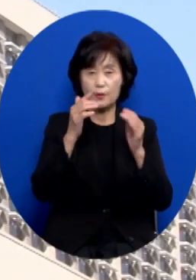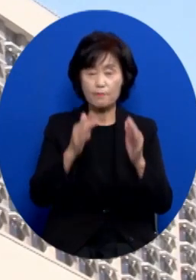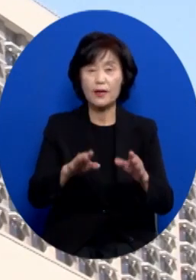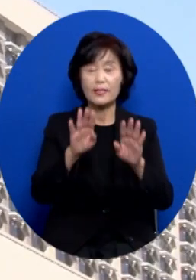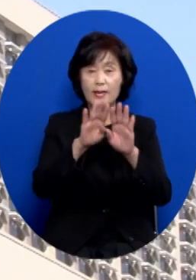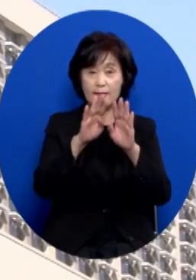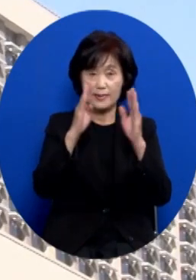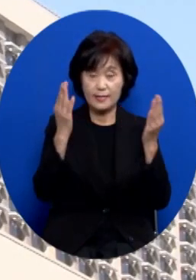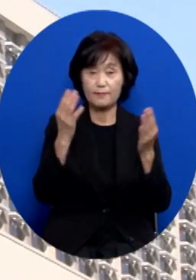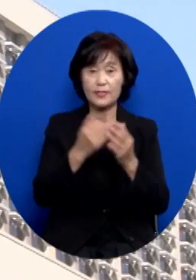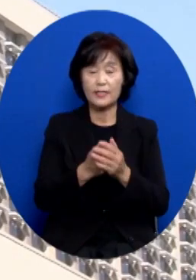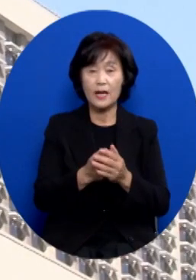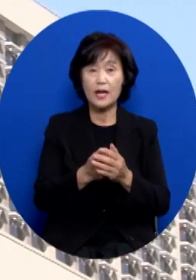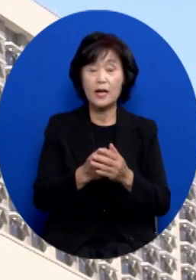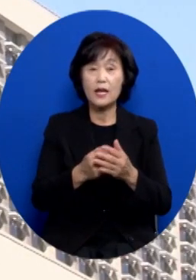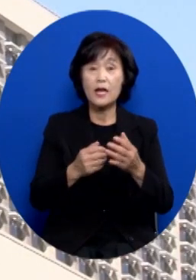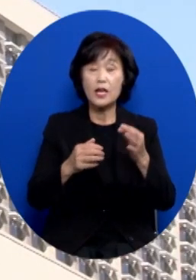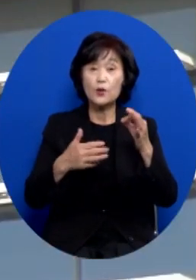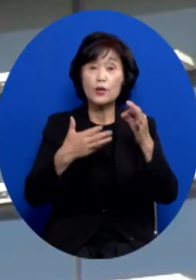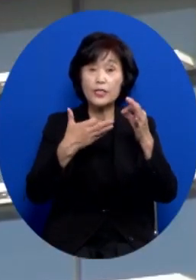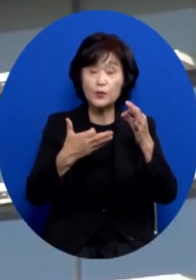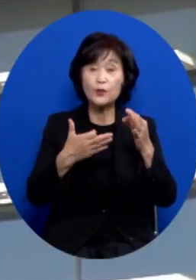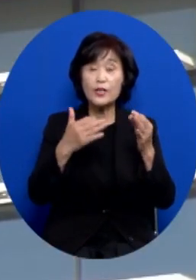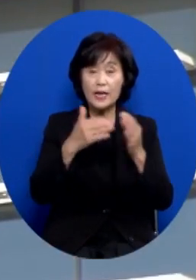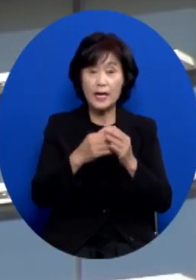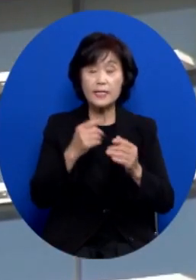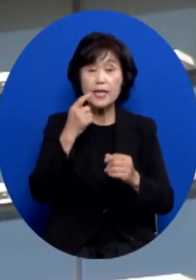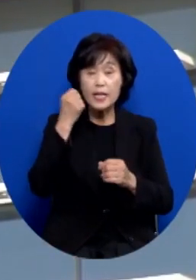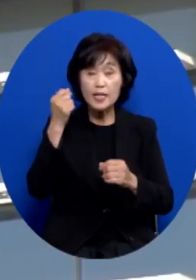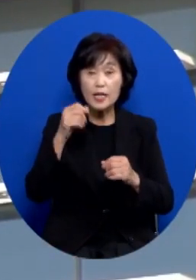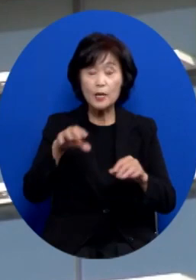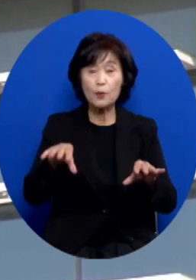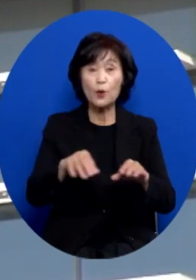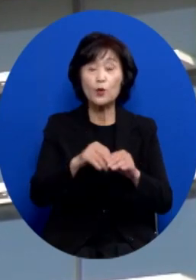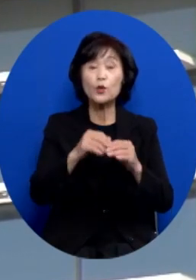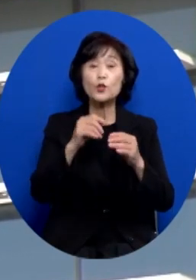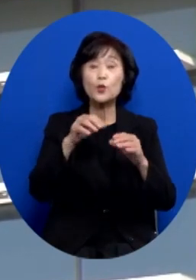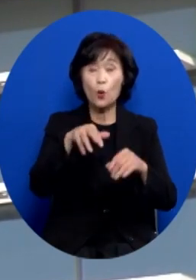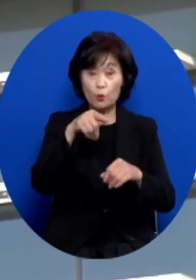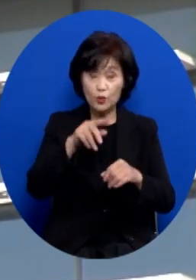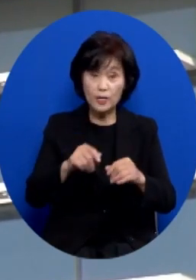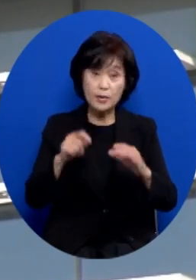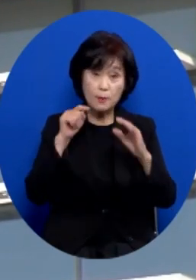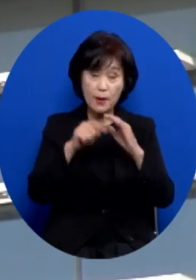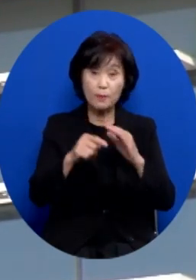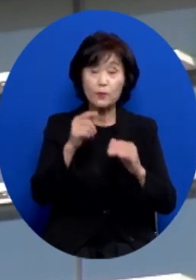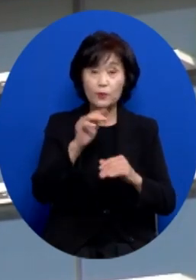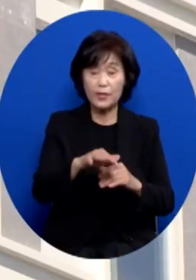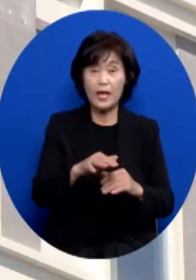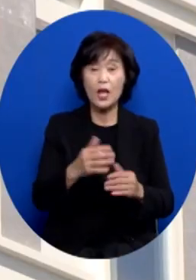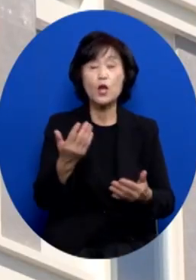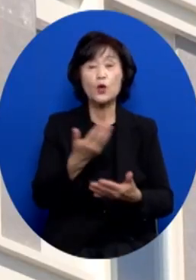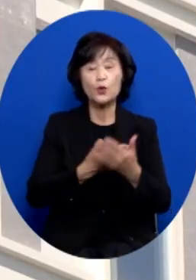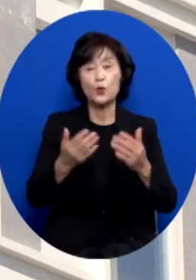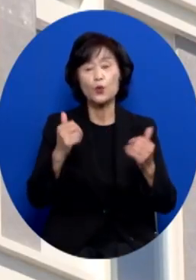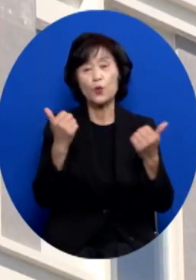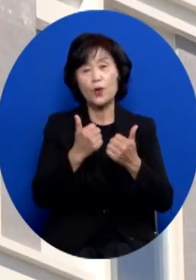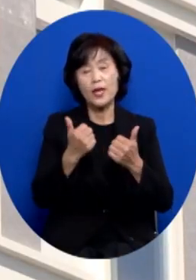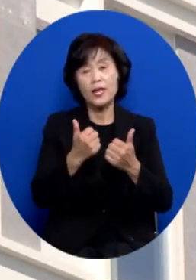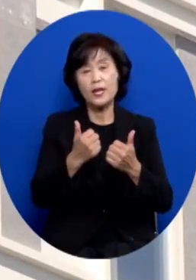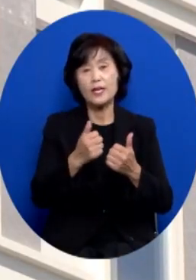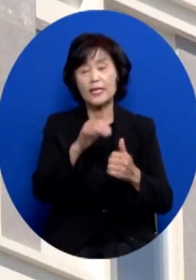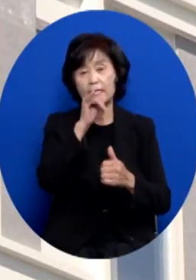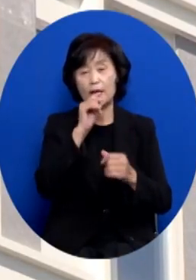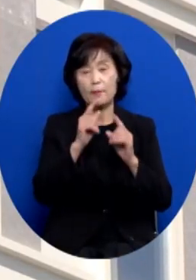행정안전부는 오는 19일까지 일본 총무성을 방문해 제23회 한일 내정관계자 교류회의를 개최한다고